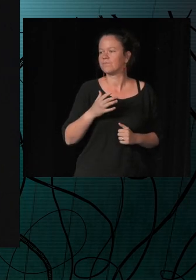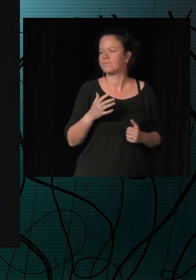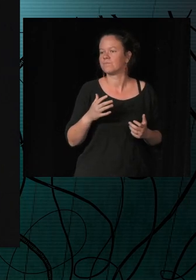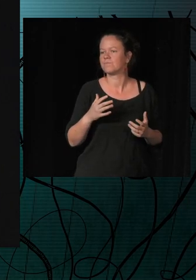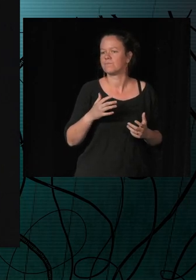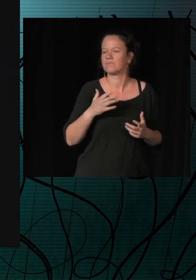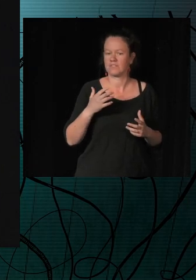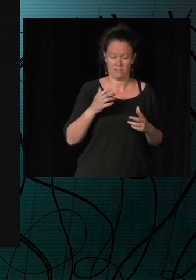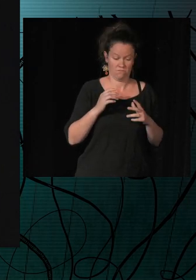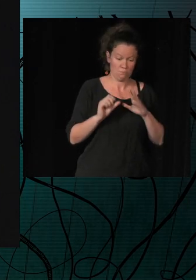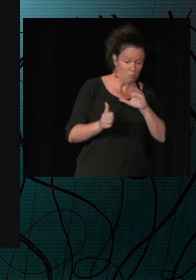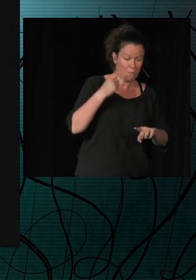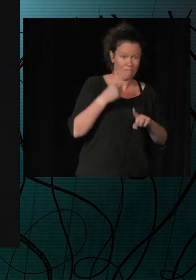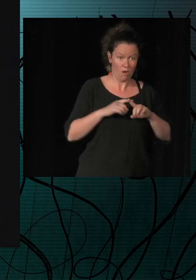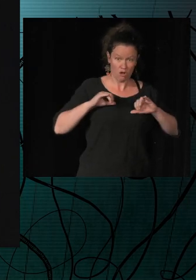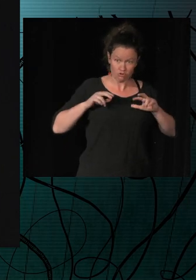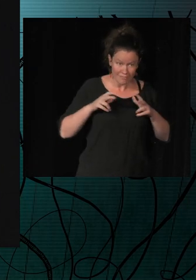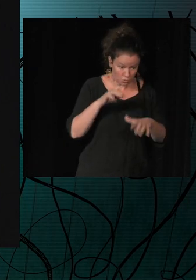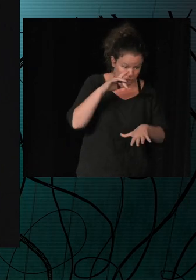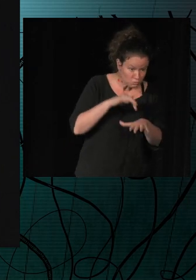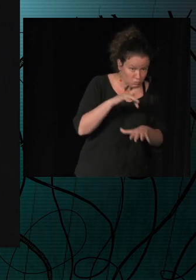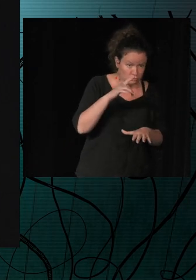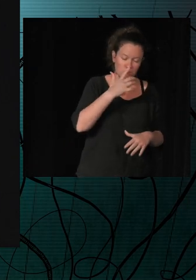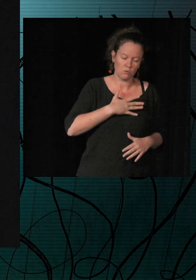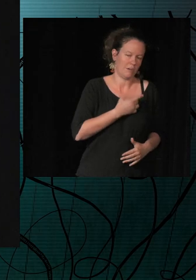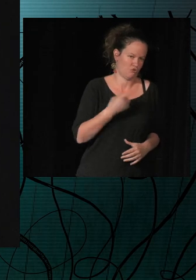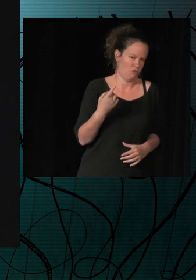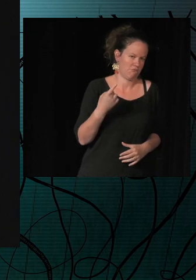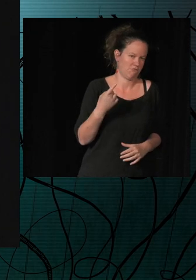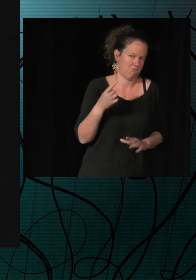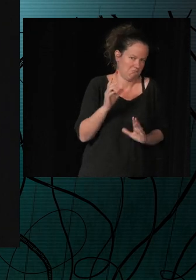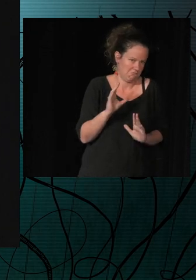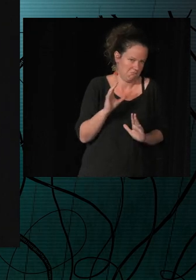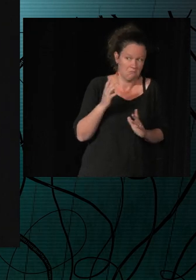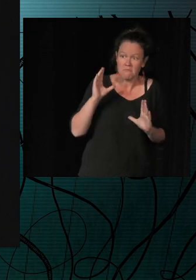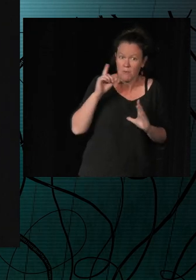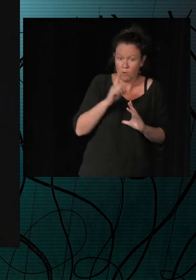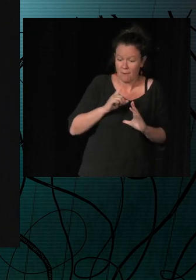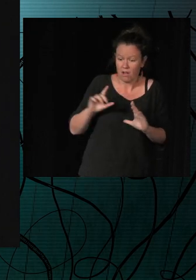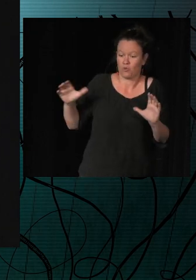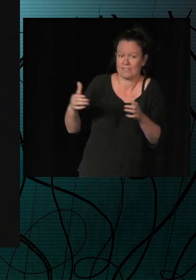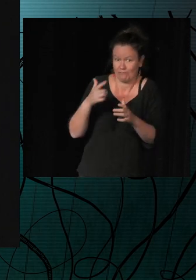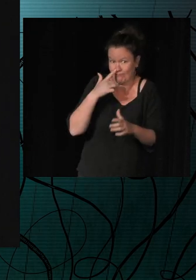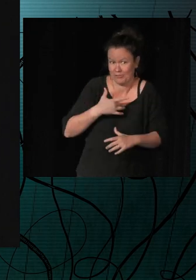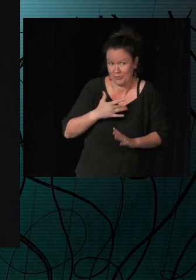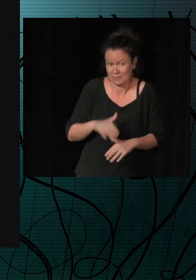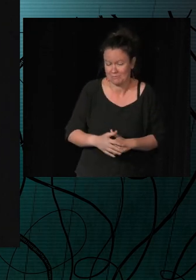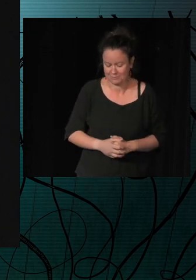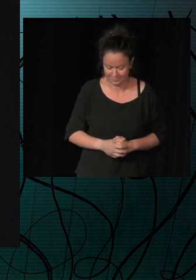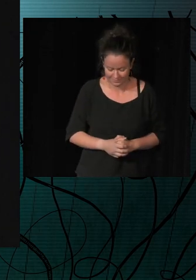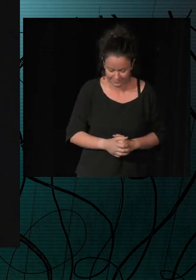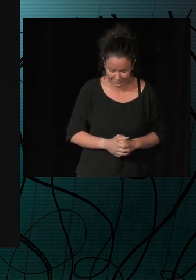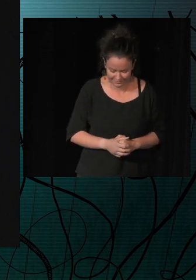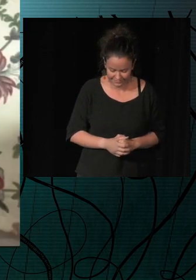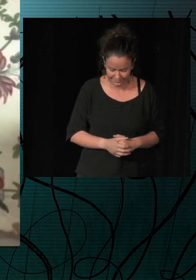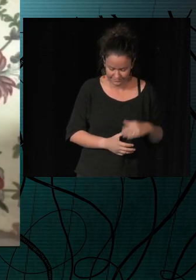jeu personnellement de le faire à plusieurs mais après ouais ça peut ça peut être intéressant oui vas-y Laur je crois que tu veux dire quelque chose ouais